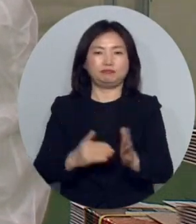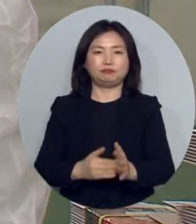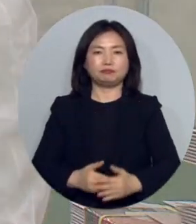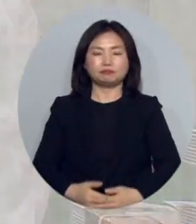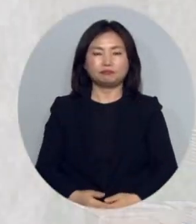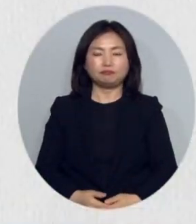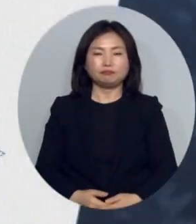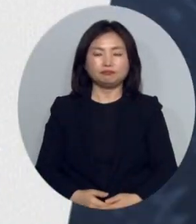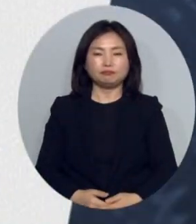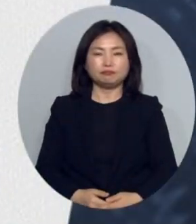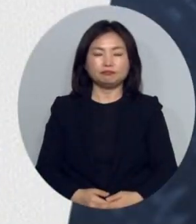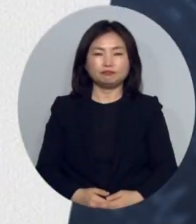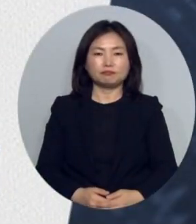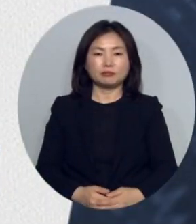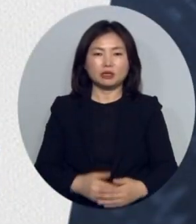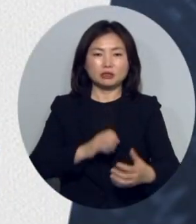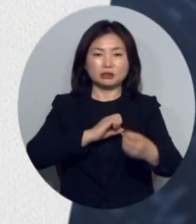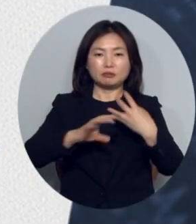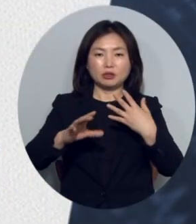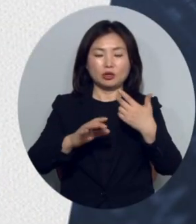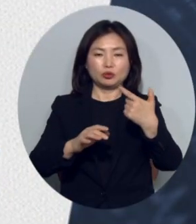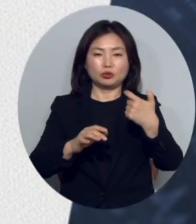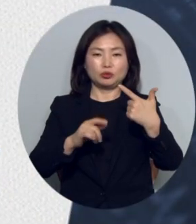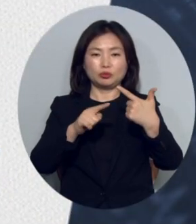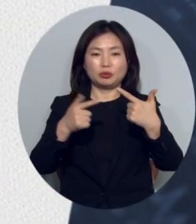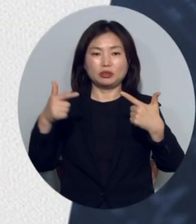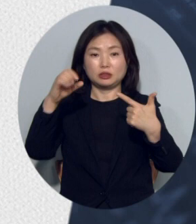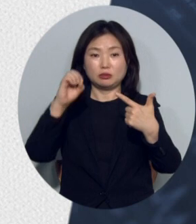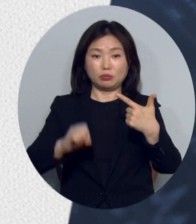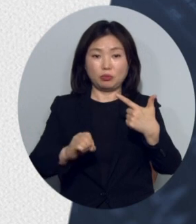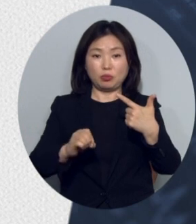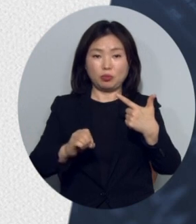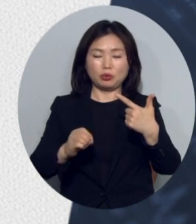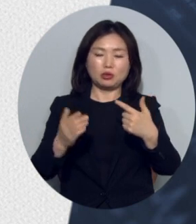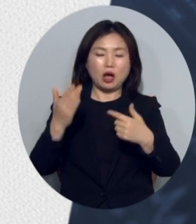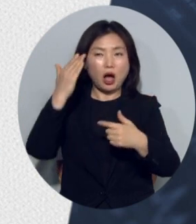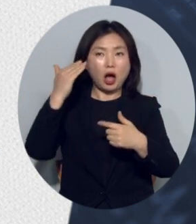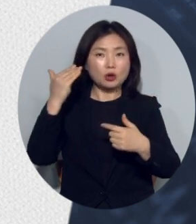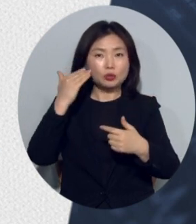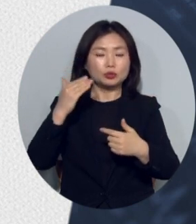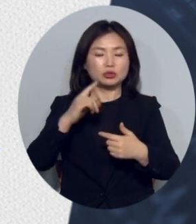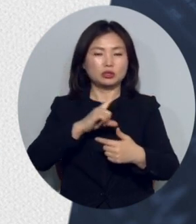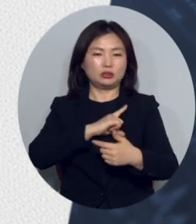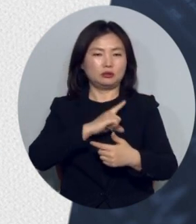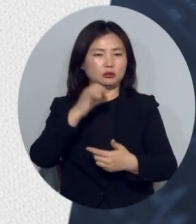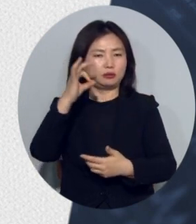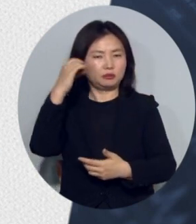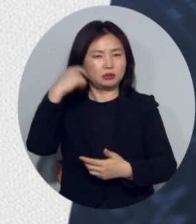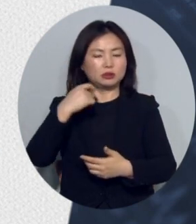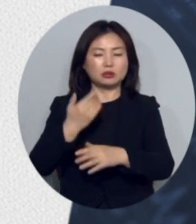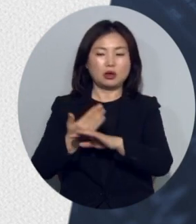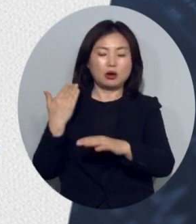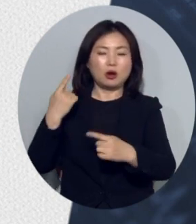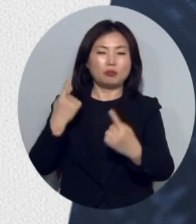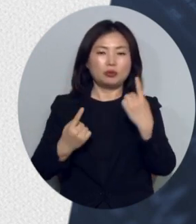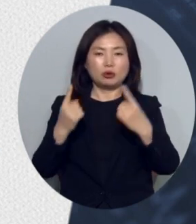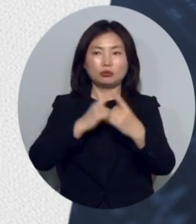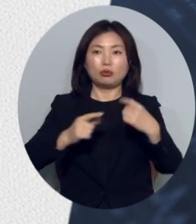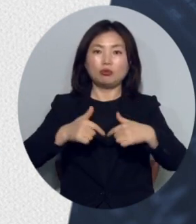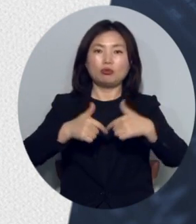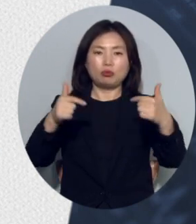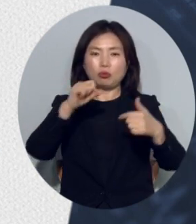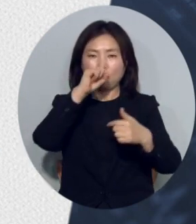답했습니다. 응답자의 66.7%는 한국의 국가 브랜드가 과거와 비교해